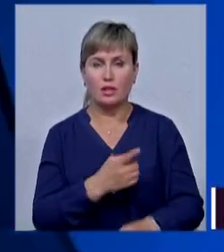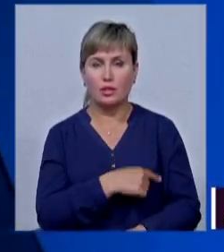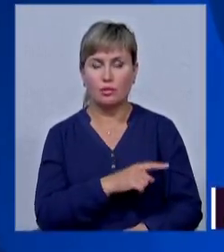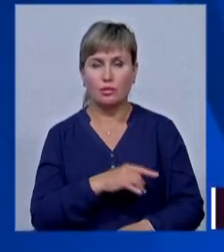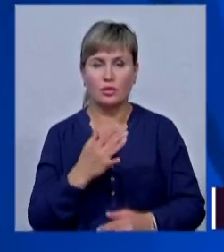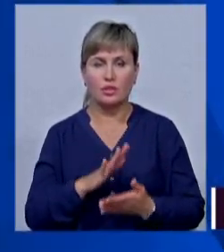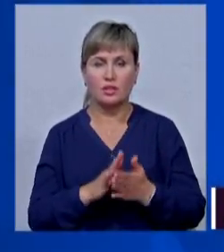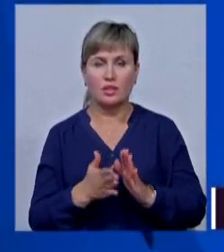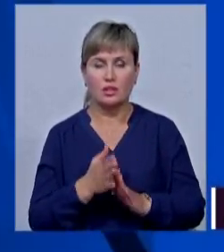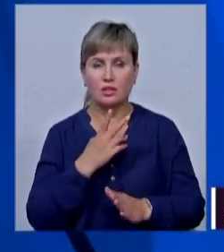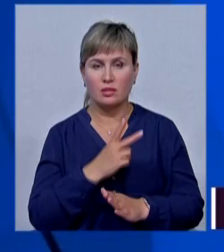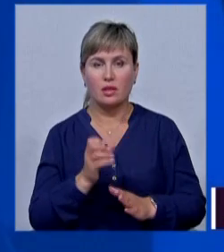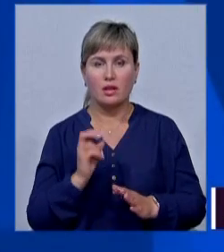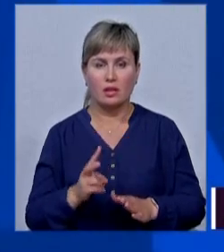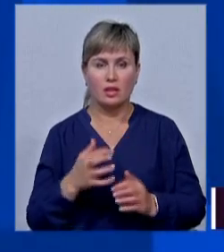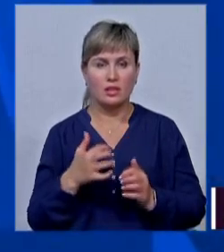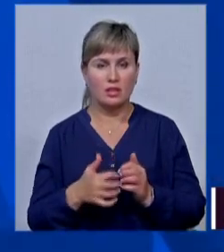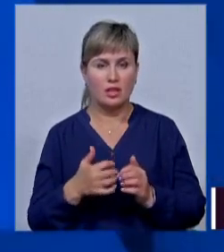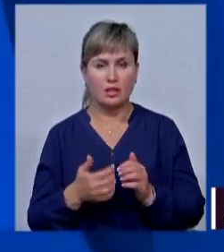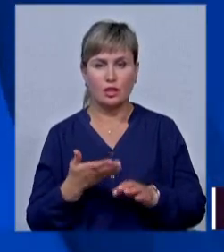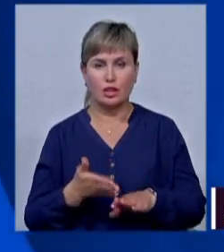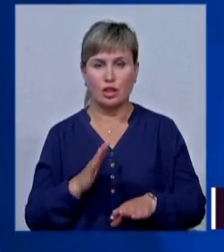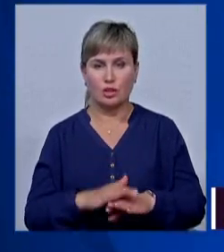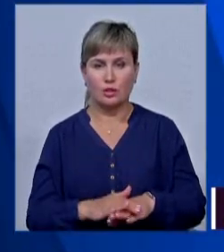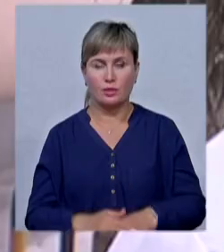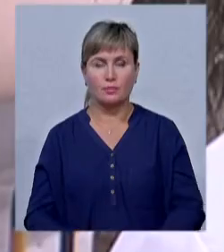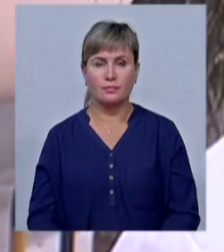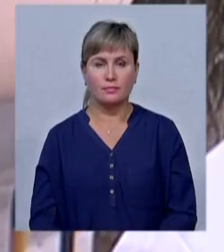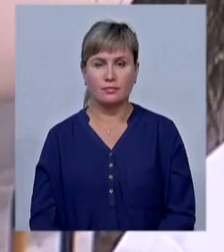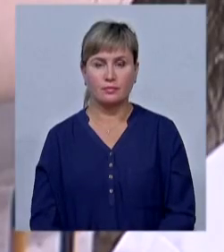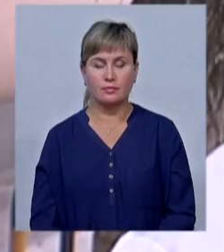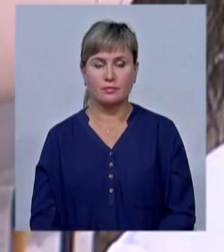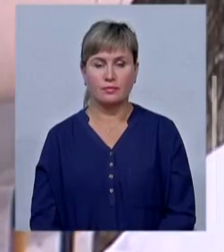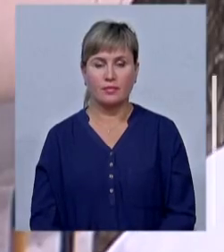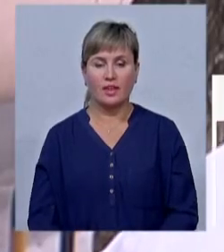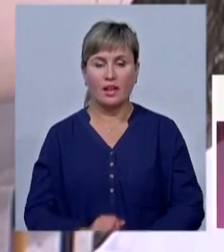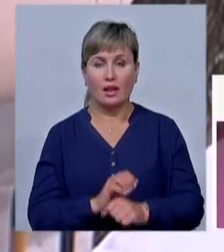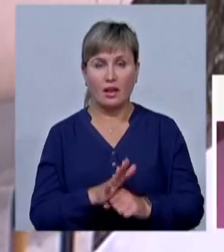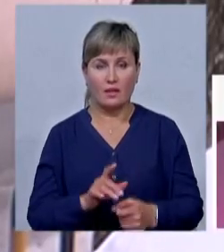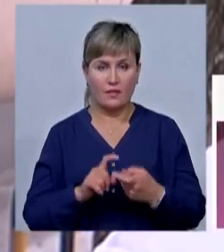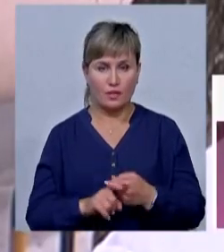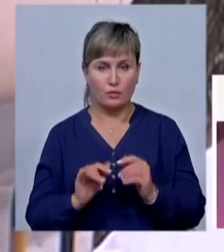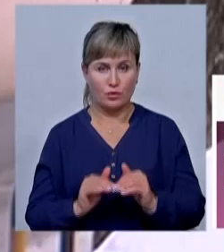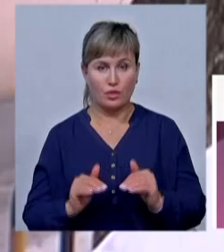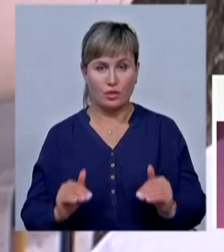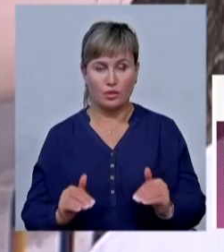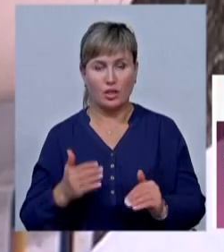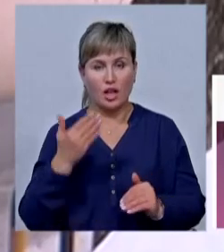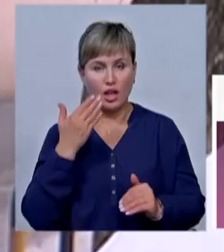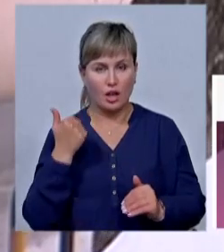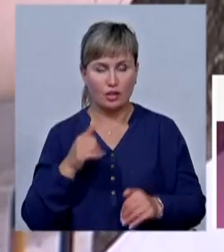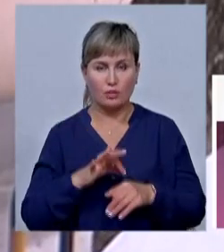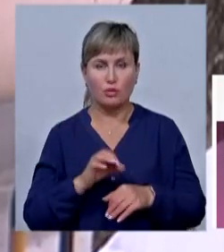Их состояние врачи оценивают как средней степени тяжести. Коронавирусная инфекция у детей протекает намного легче, чем